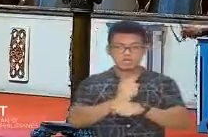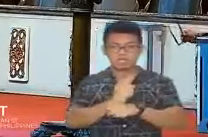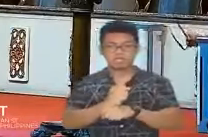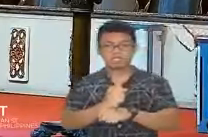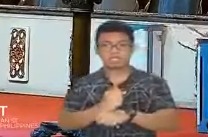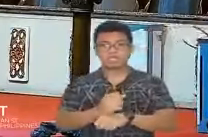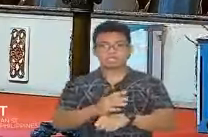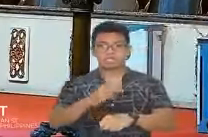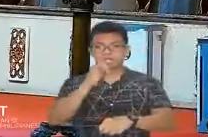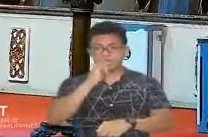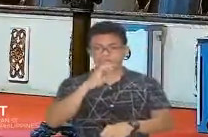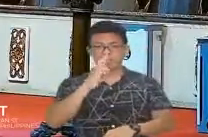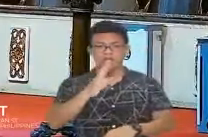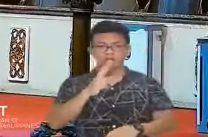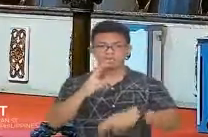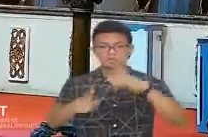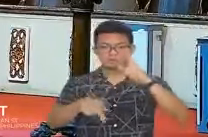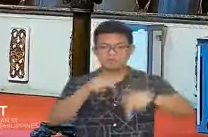Kamong